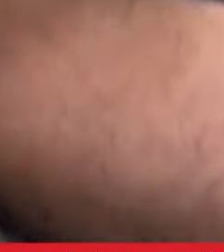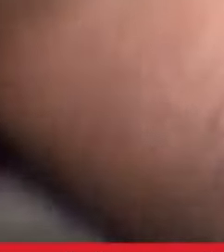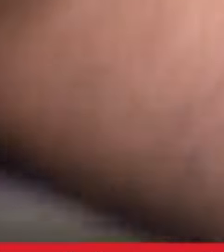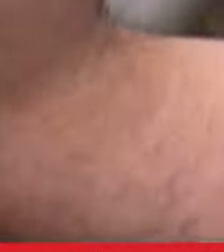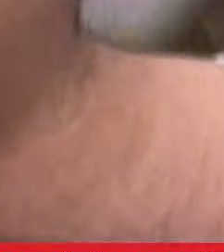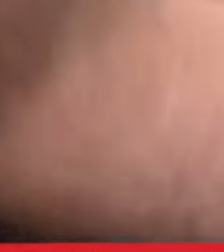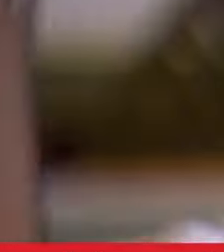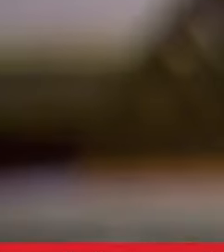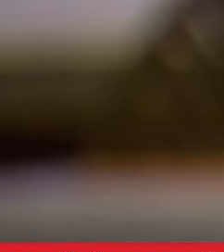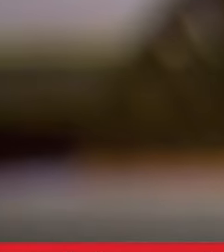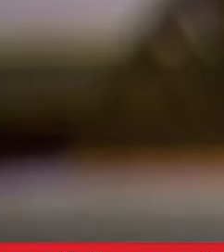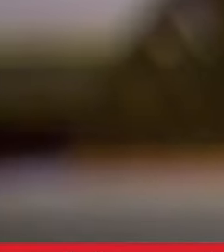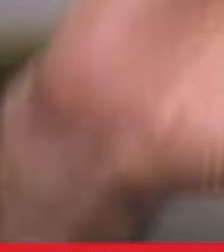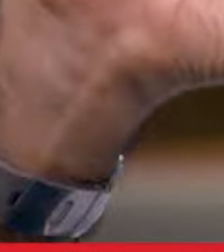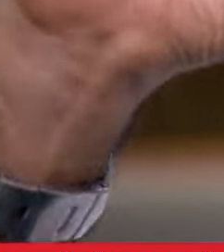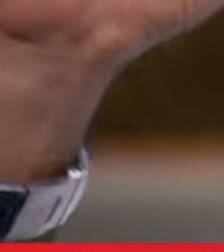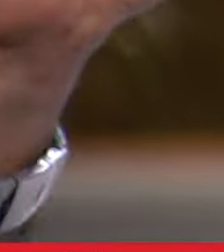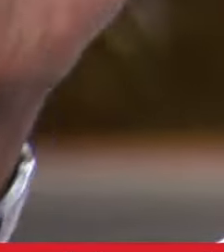فهاف وهفت